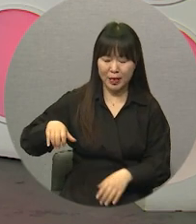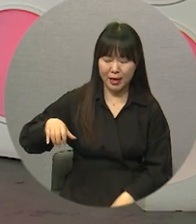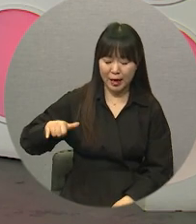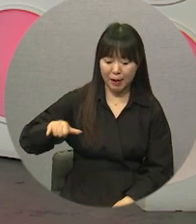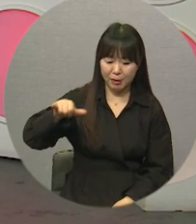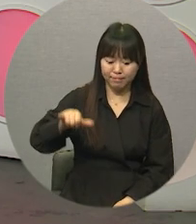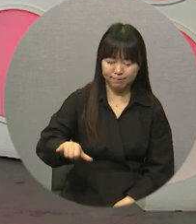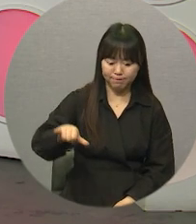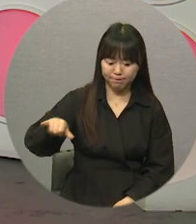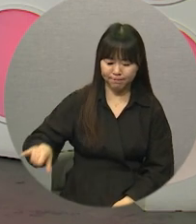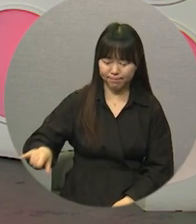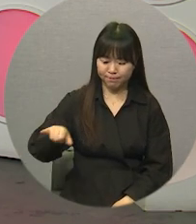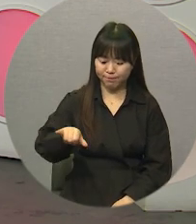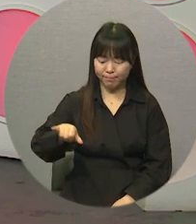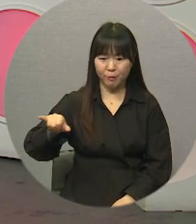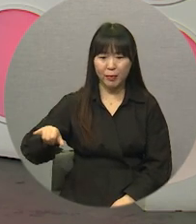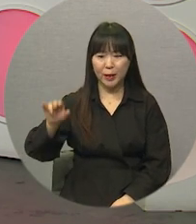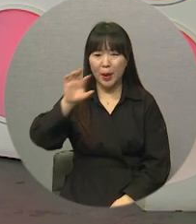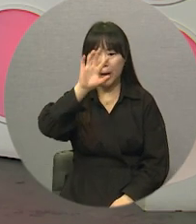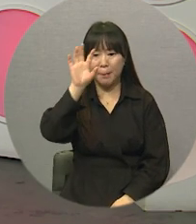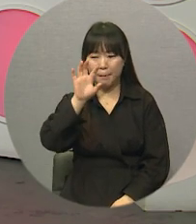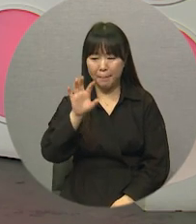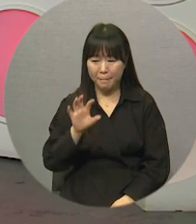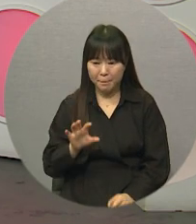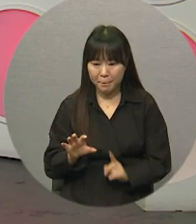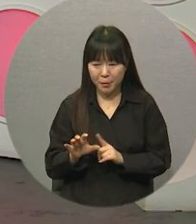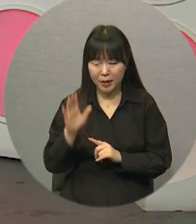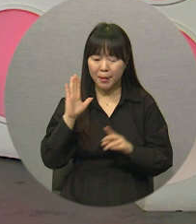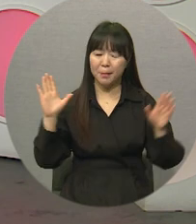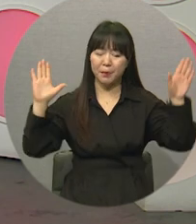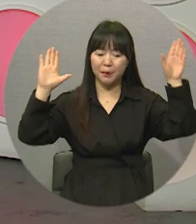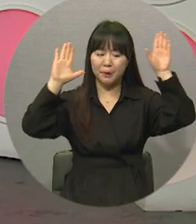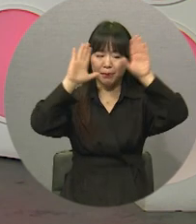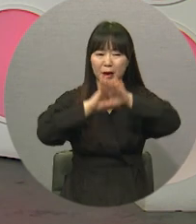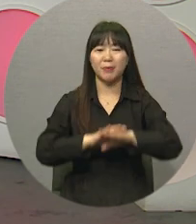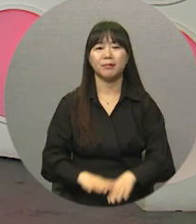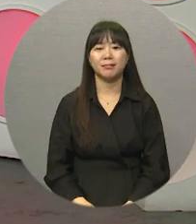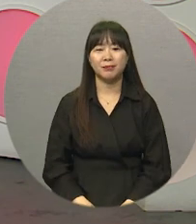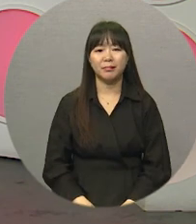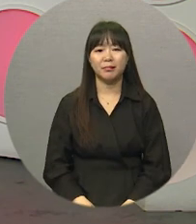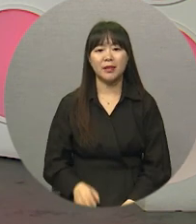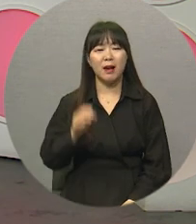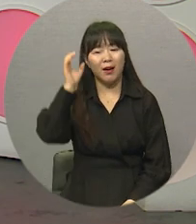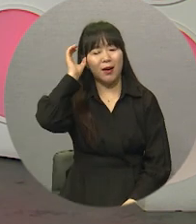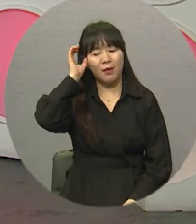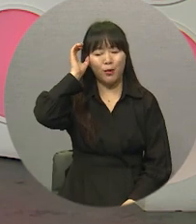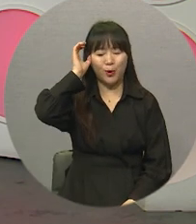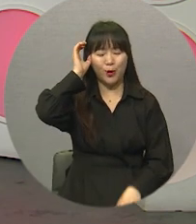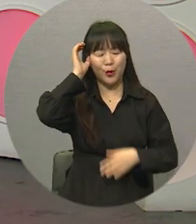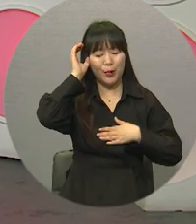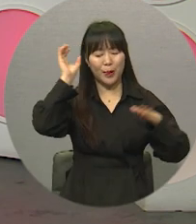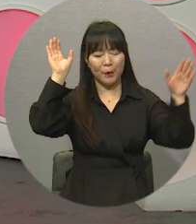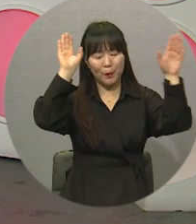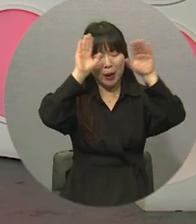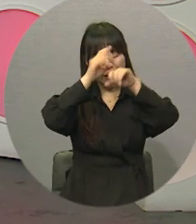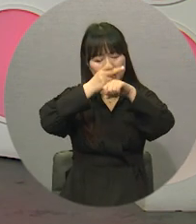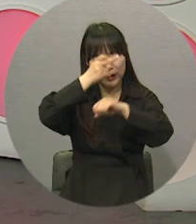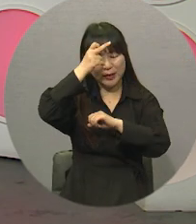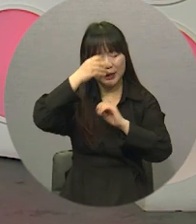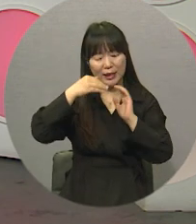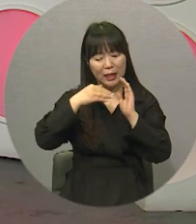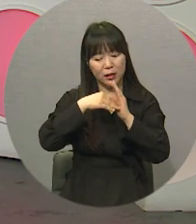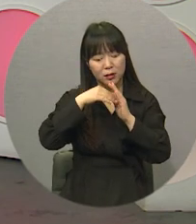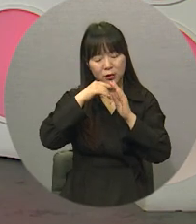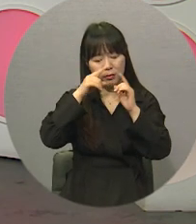올렸다 날렸다 놨다를 몇 차례 반복하며 밤이 깊었습니다. 기대에 찬 저는 자정까지